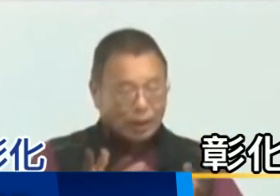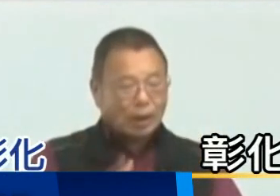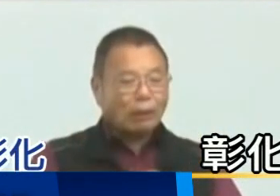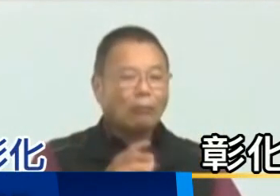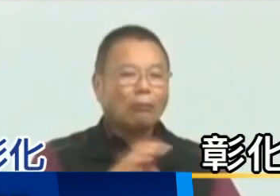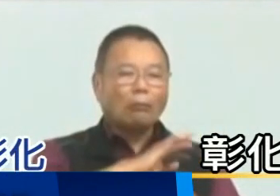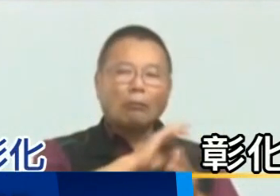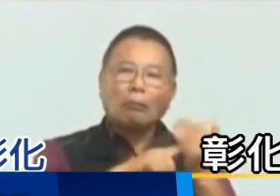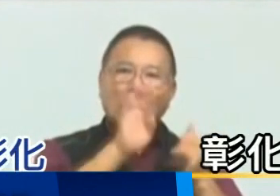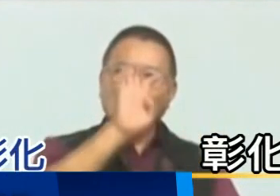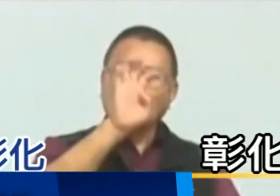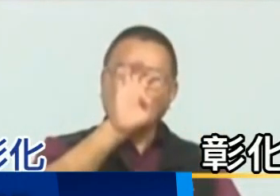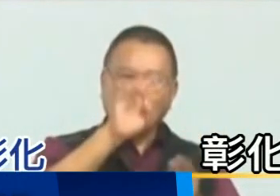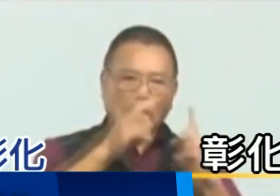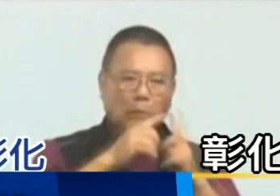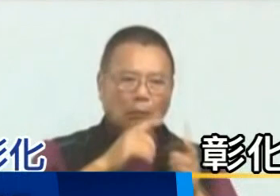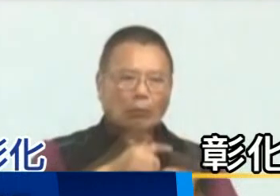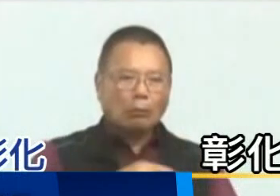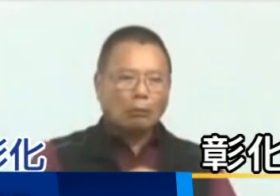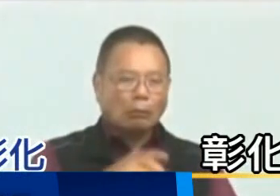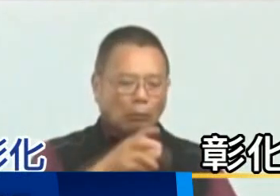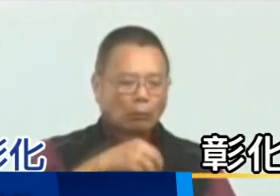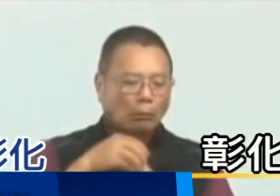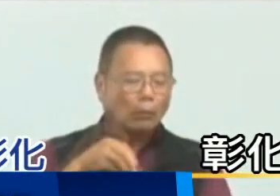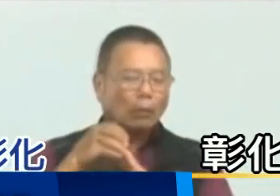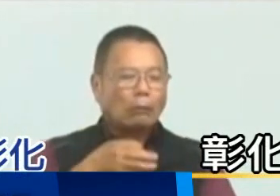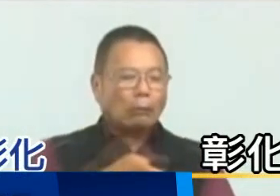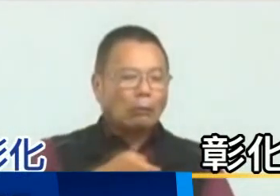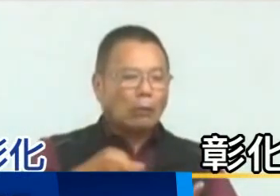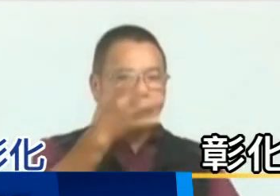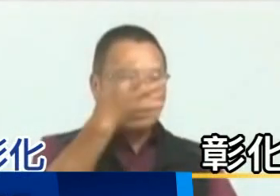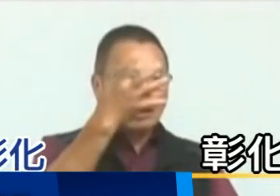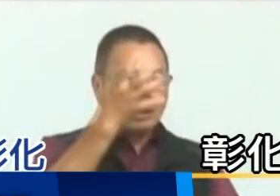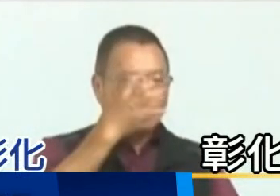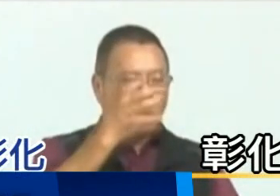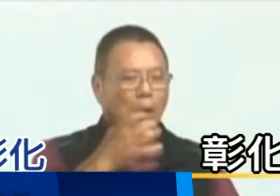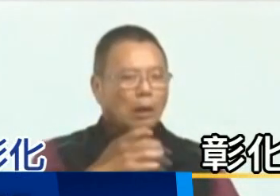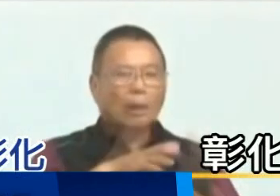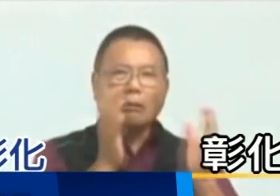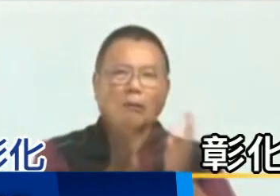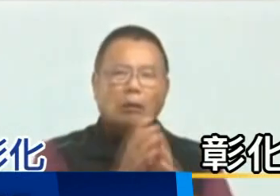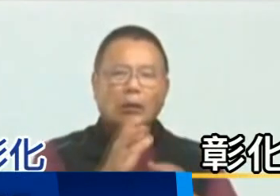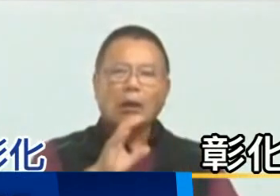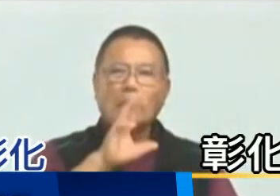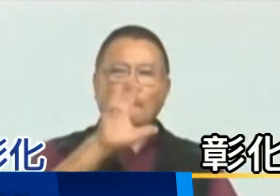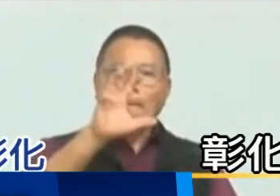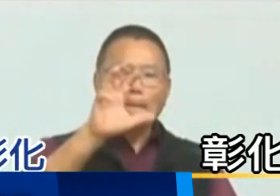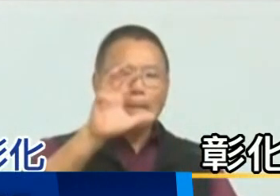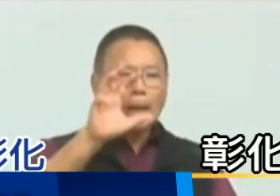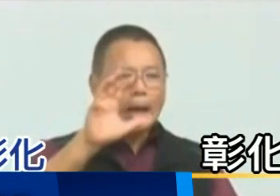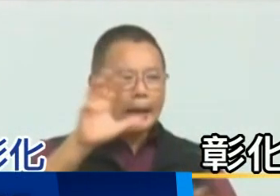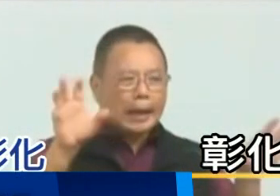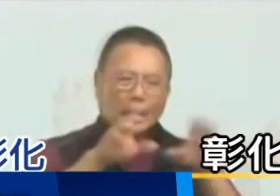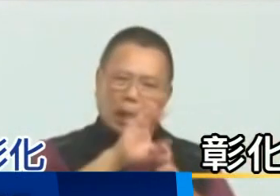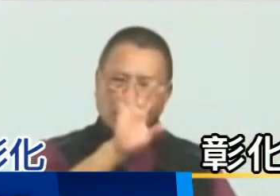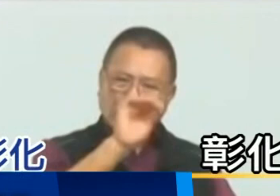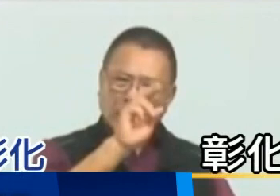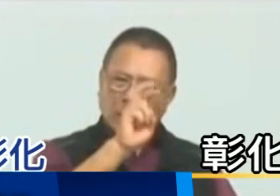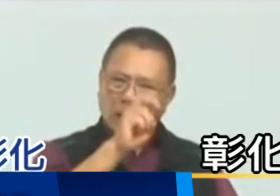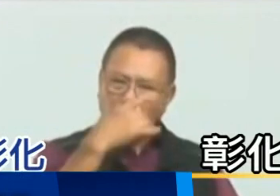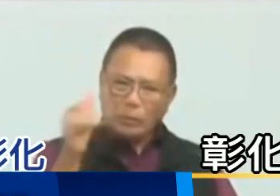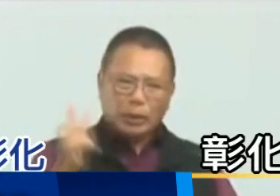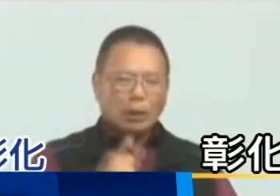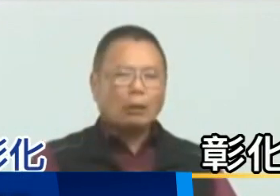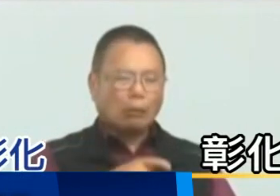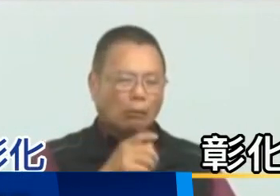了40位的消费者，那相关的这些家属也框列了80个人，所以这120个人左右都框列